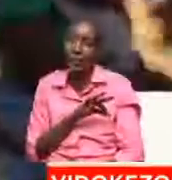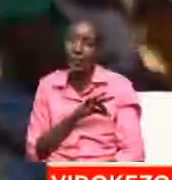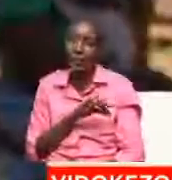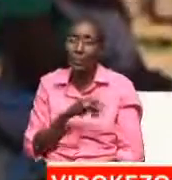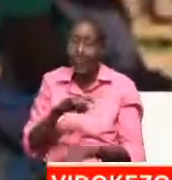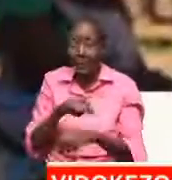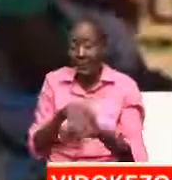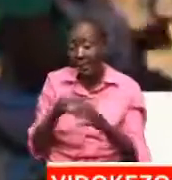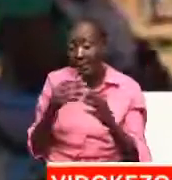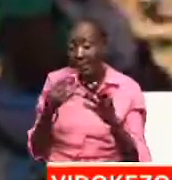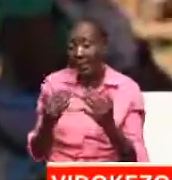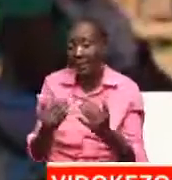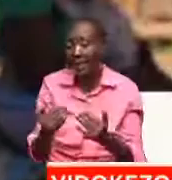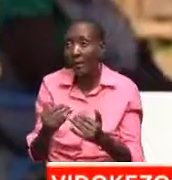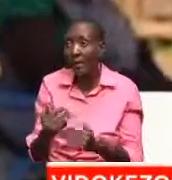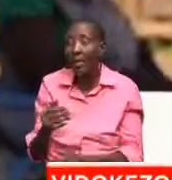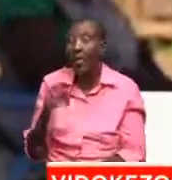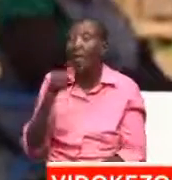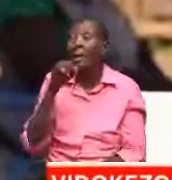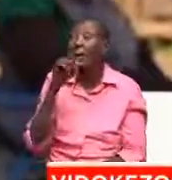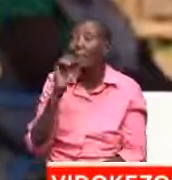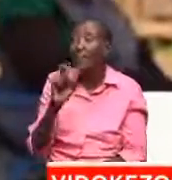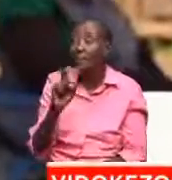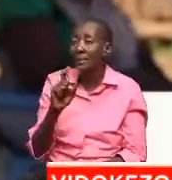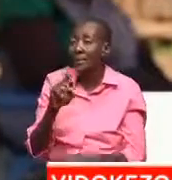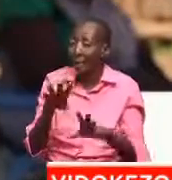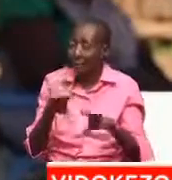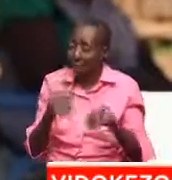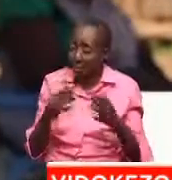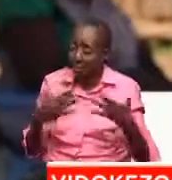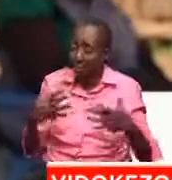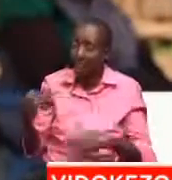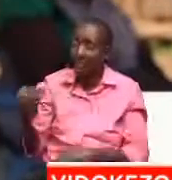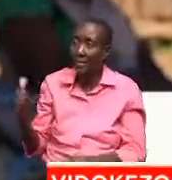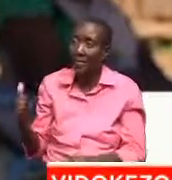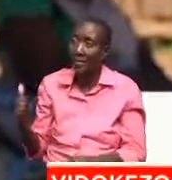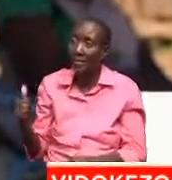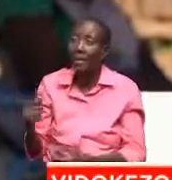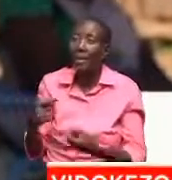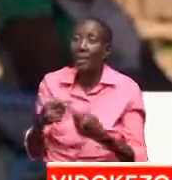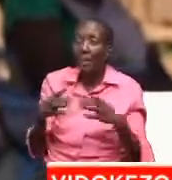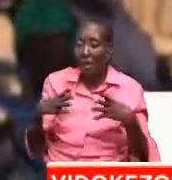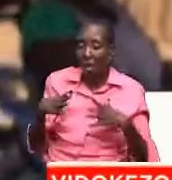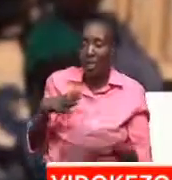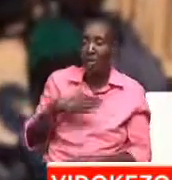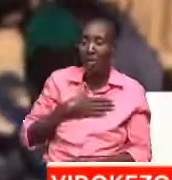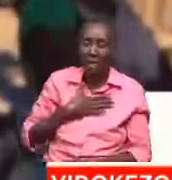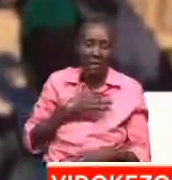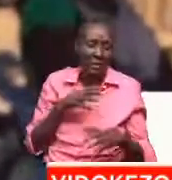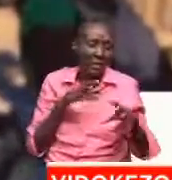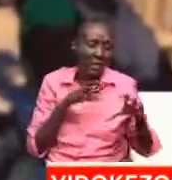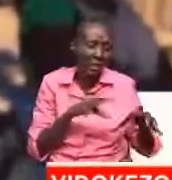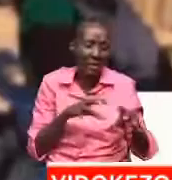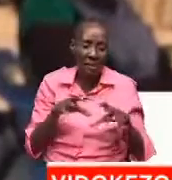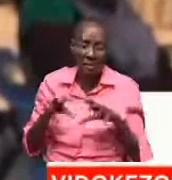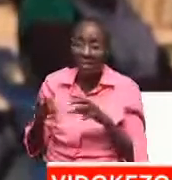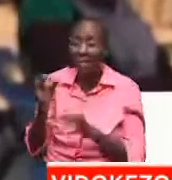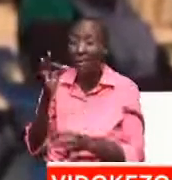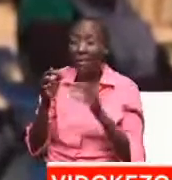hizi, lazima tukubaliane na mambo mengine. Ila tu watu wetu ndio wanaumia sana. Kama ungekuwa na